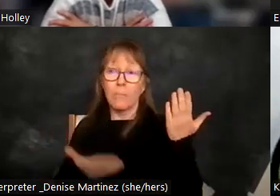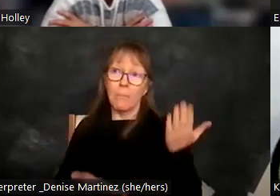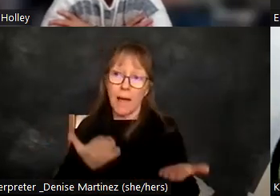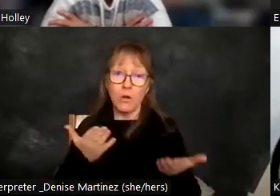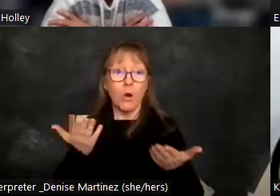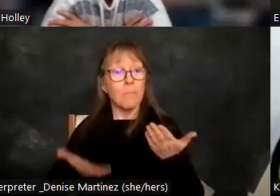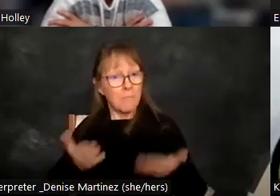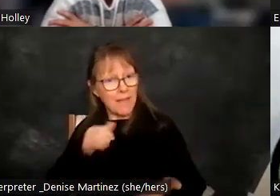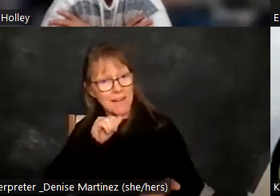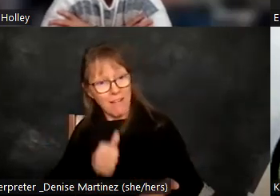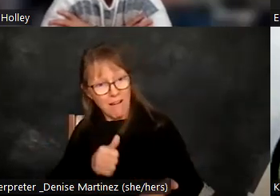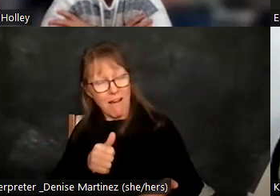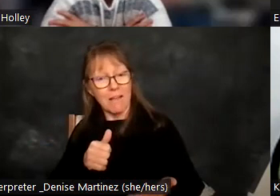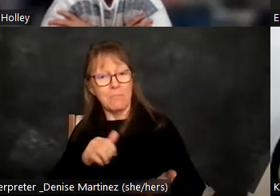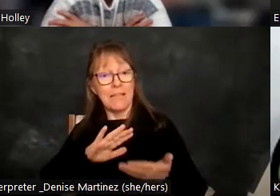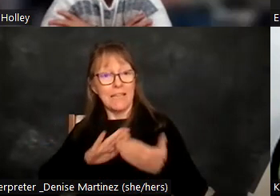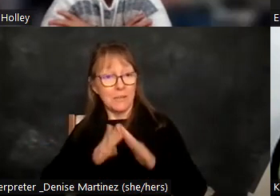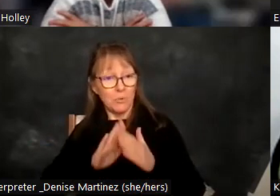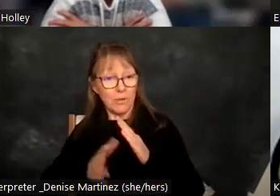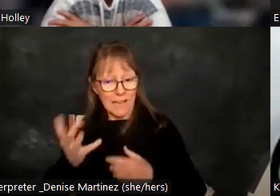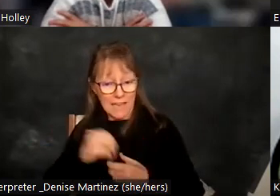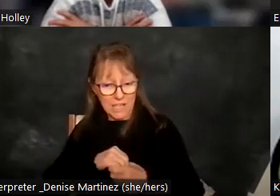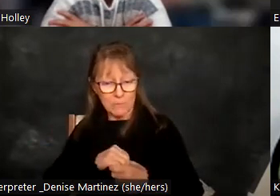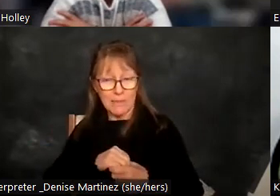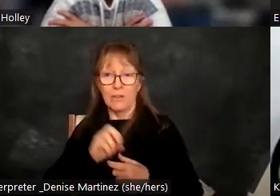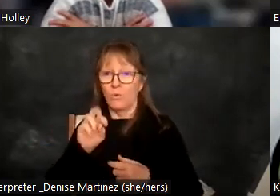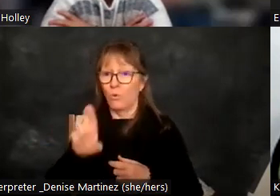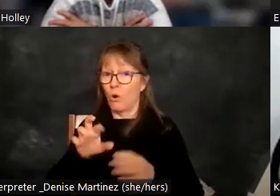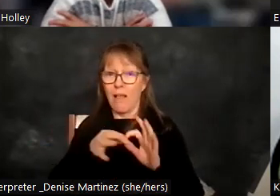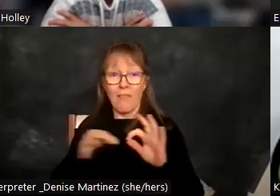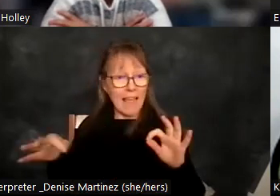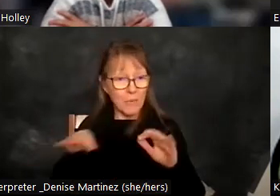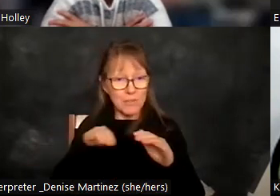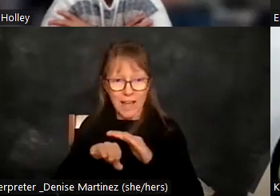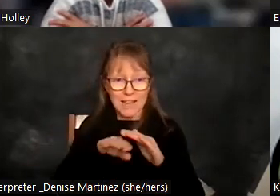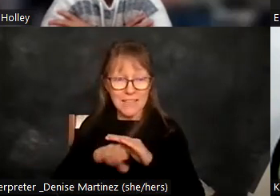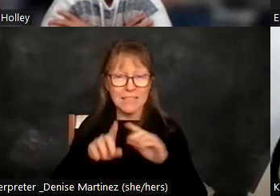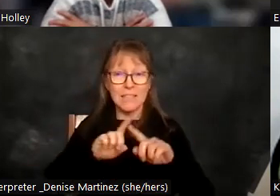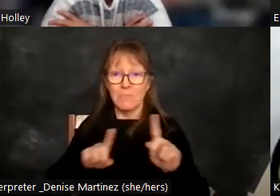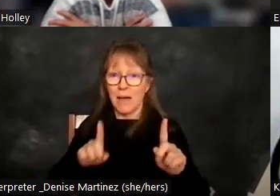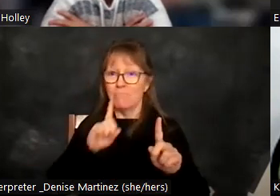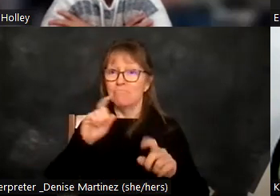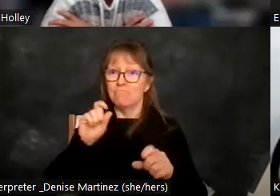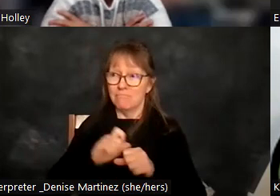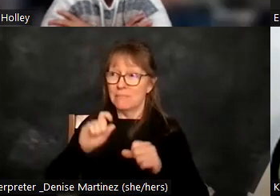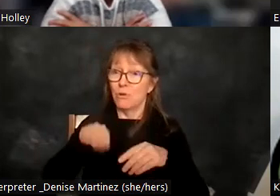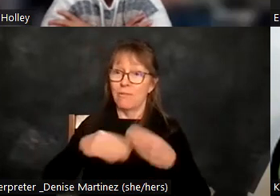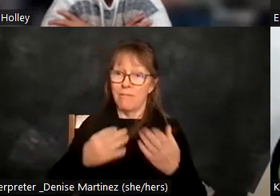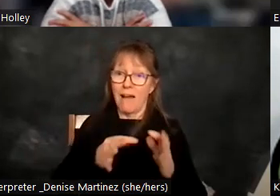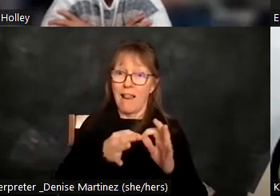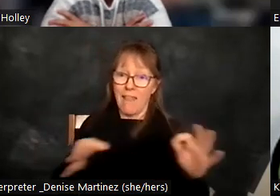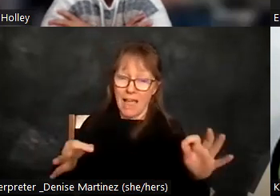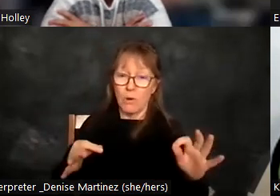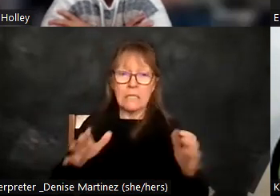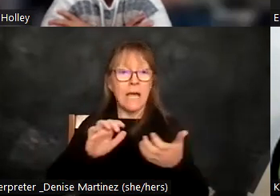be et qui n'a pas community ou bien les engagement communautés n'ont pas or even engagé access, but even ou if bien there pas de is gain language accès access, et still then, you know,